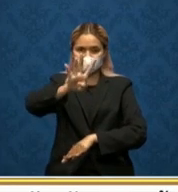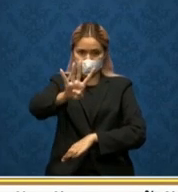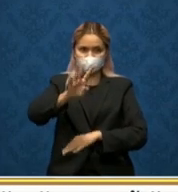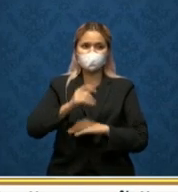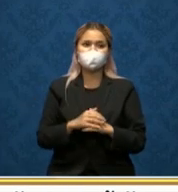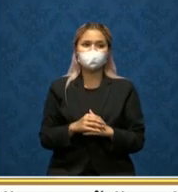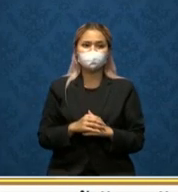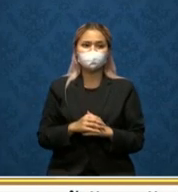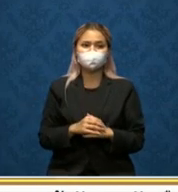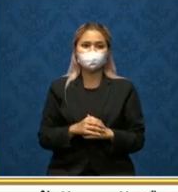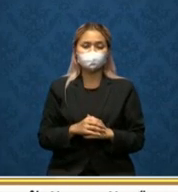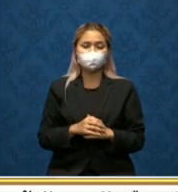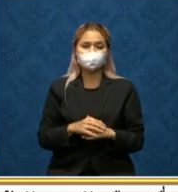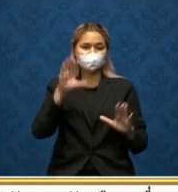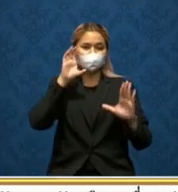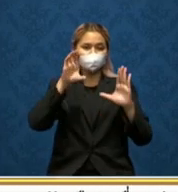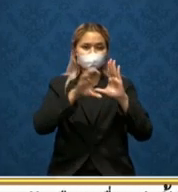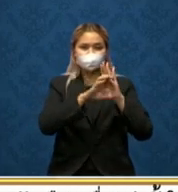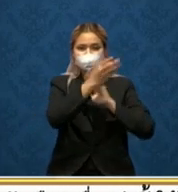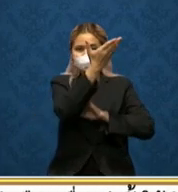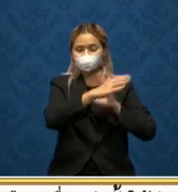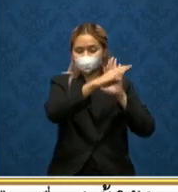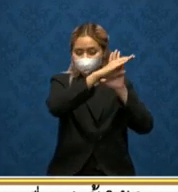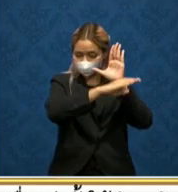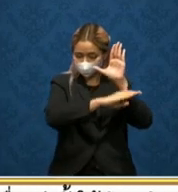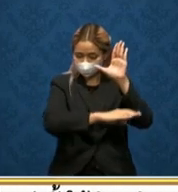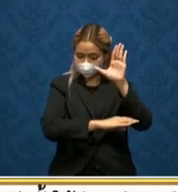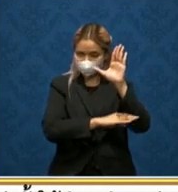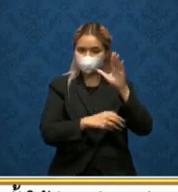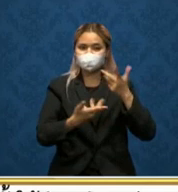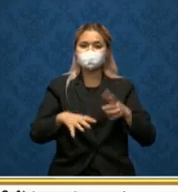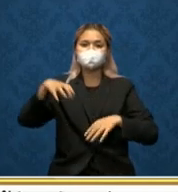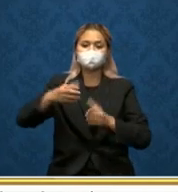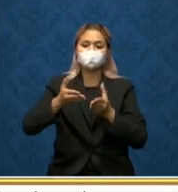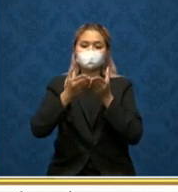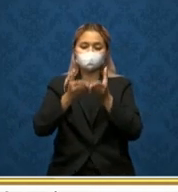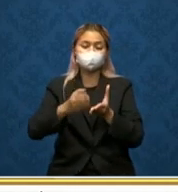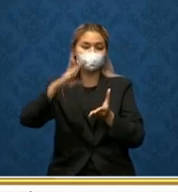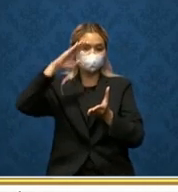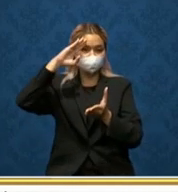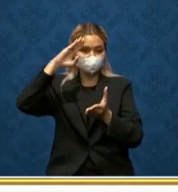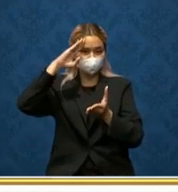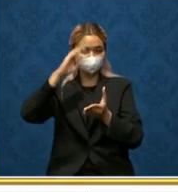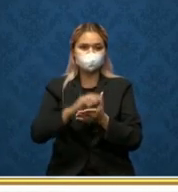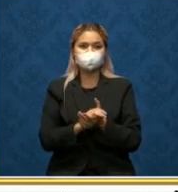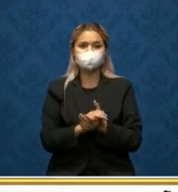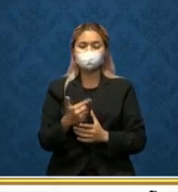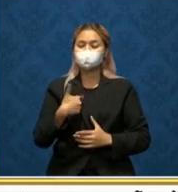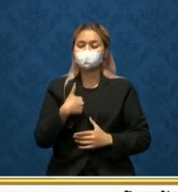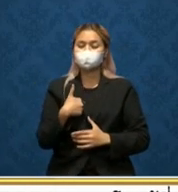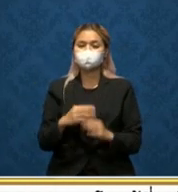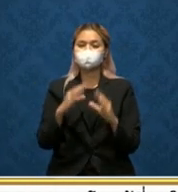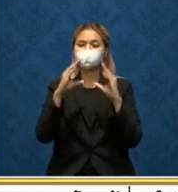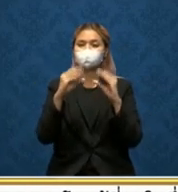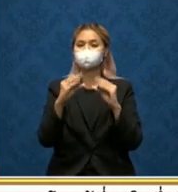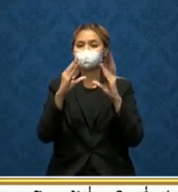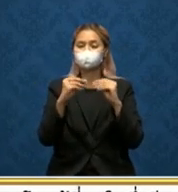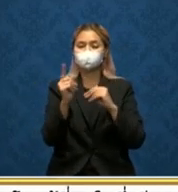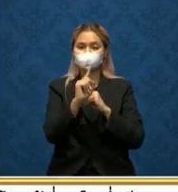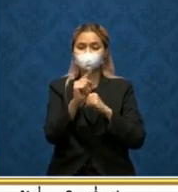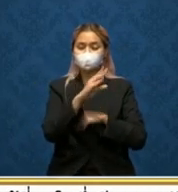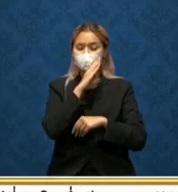ไร่กองทัพเรือน่าสนใจครับท่านประธานกองทัพเรือมีการวิเคราะห์สว์ด้วยเไปโเข้าไปนั่งประชุมกันยกใหญ่เลยนะครับเขาบอกว่าจุด